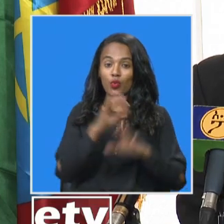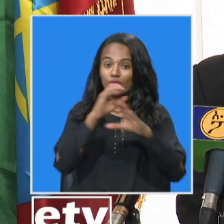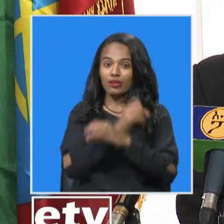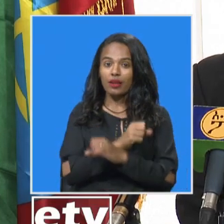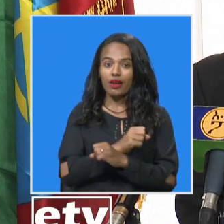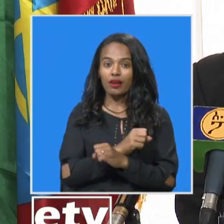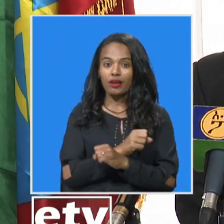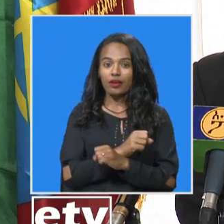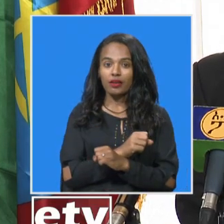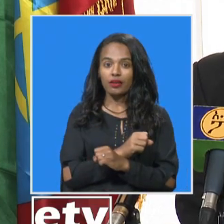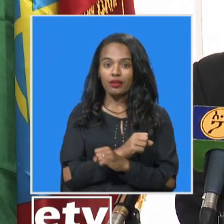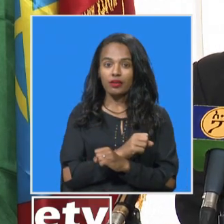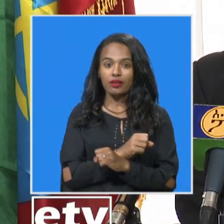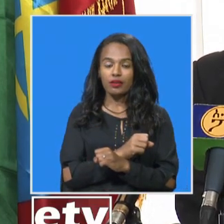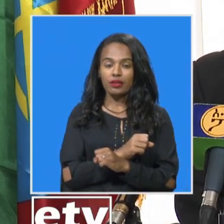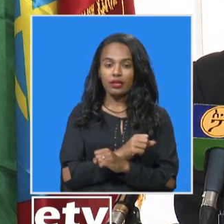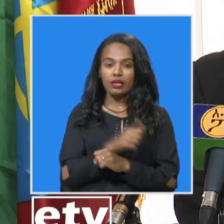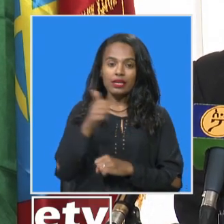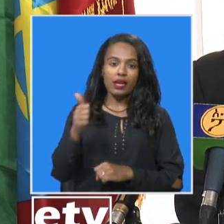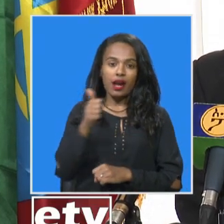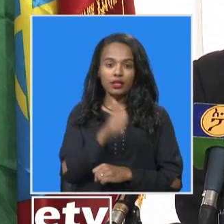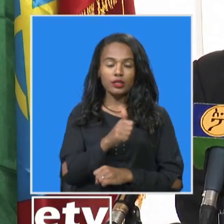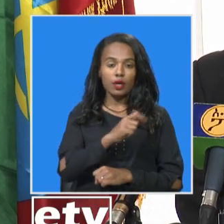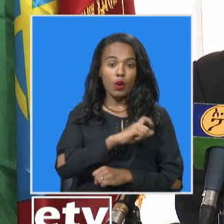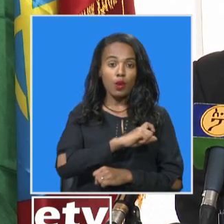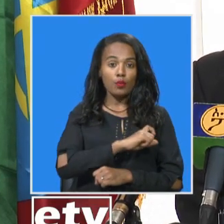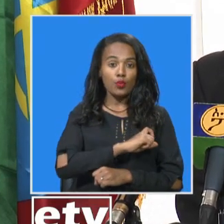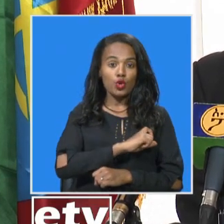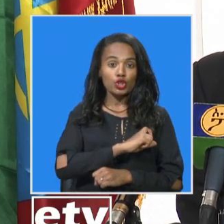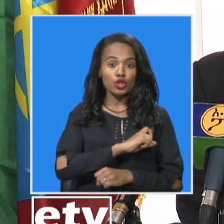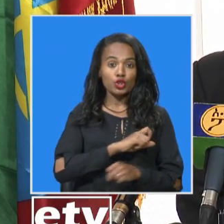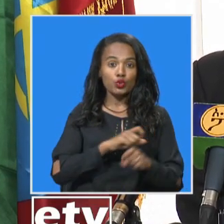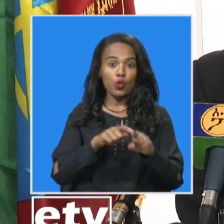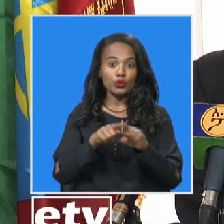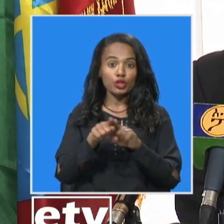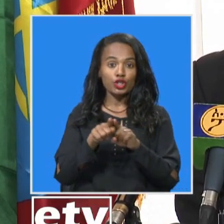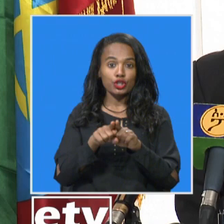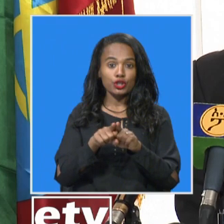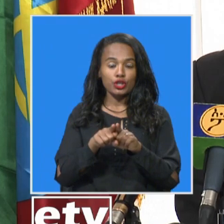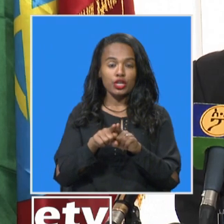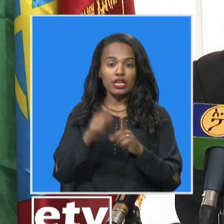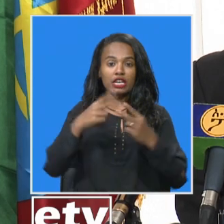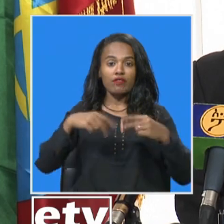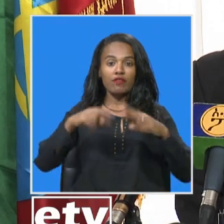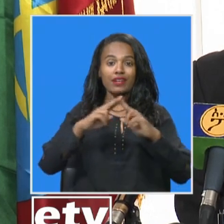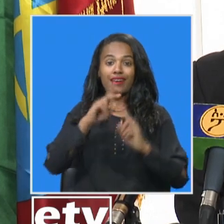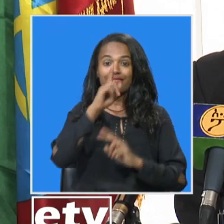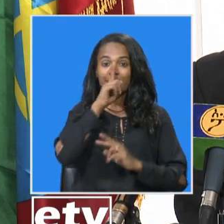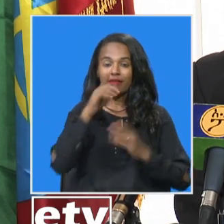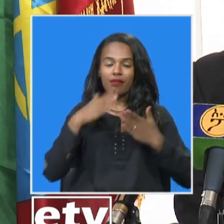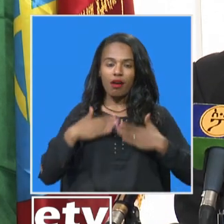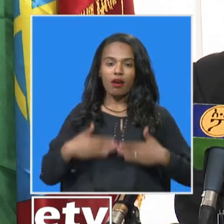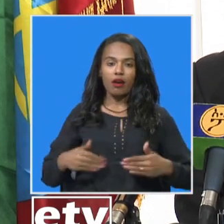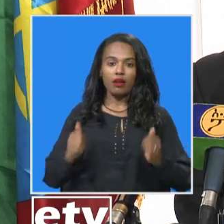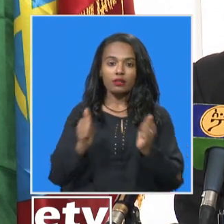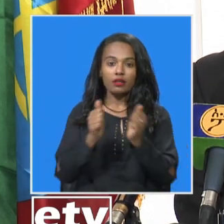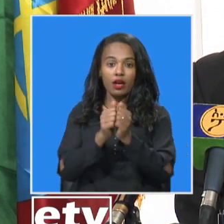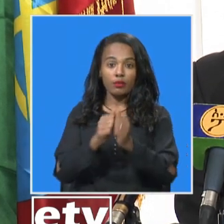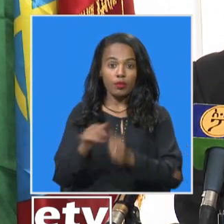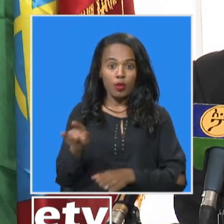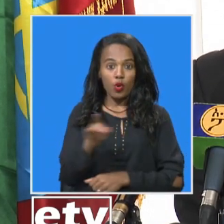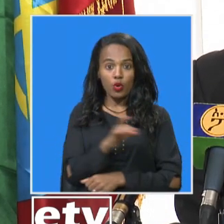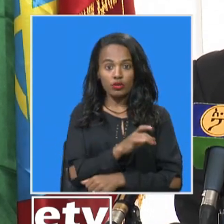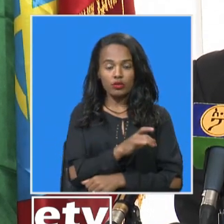እንዲጠናቀቅ የአዲስ አበባ ፖሊስ ኮሚሽን ከፌደራል የጸጥታ አካላት ጋር በመሆን